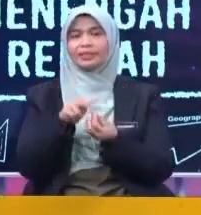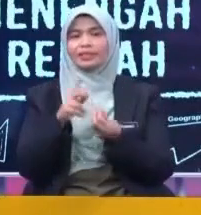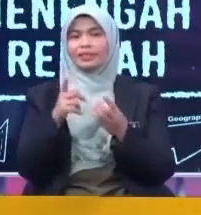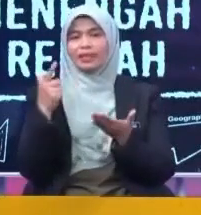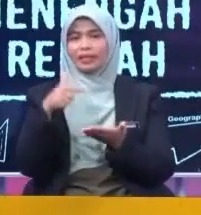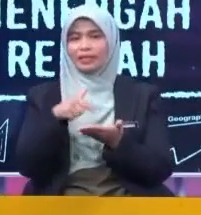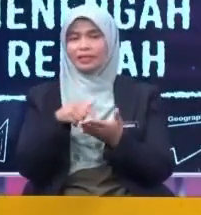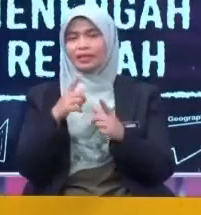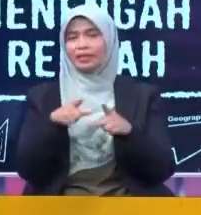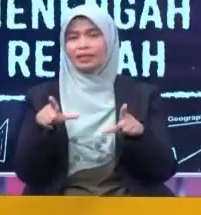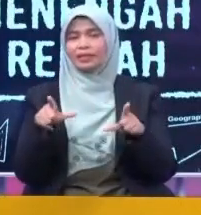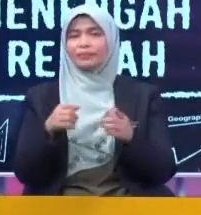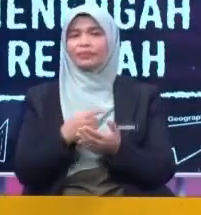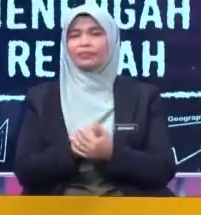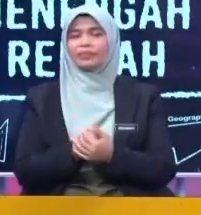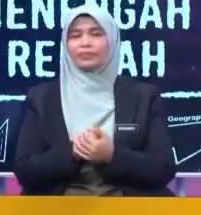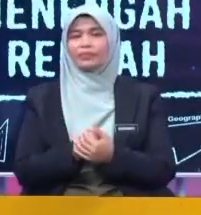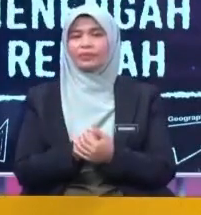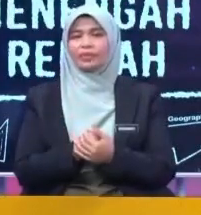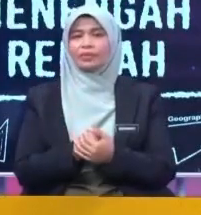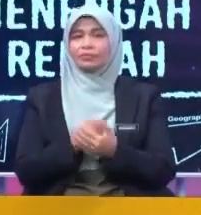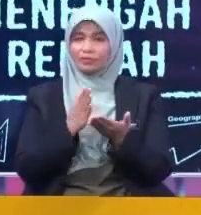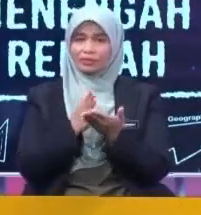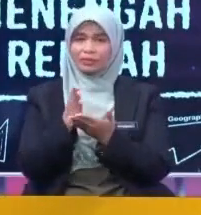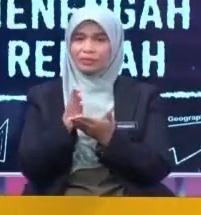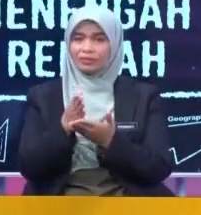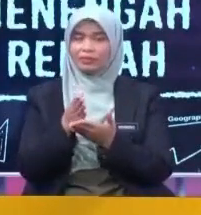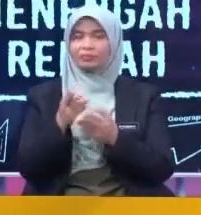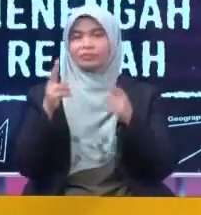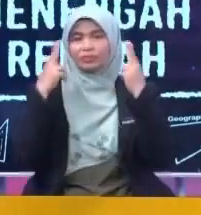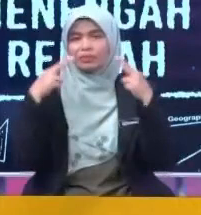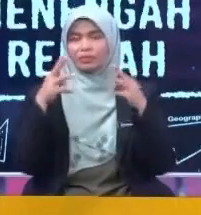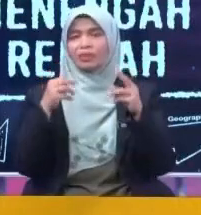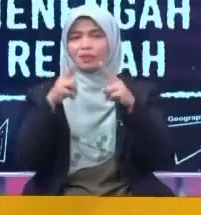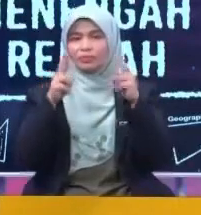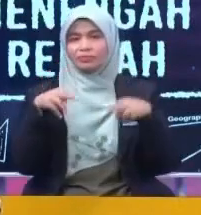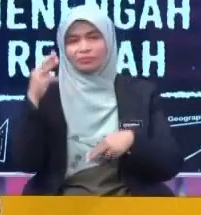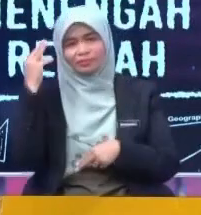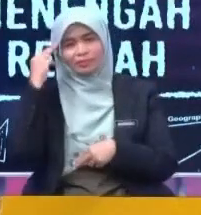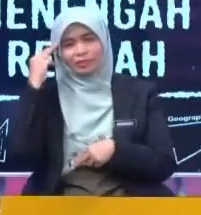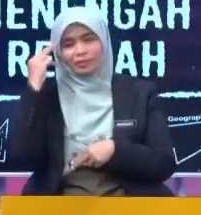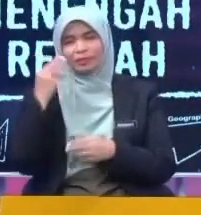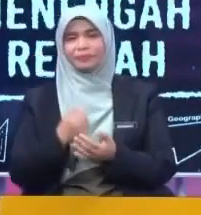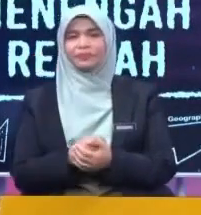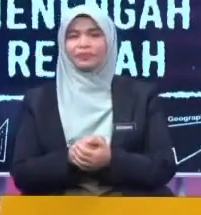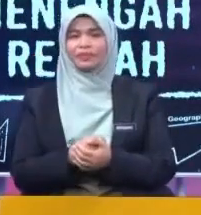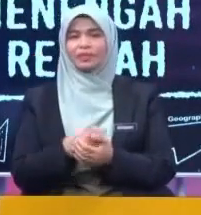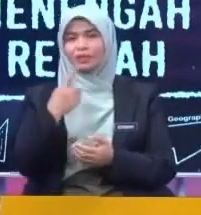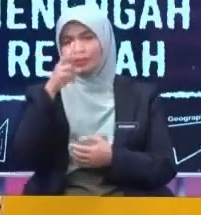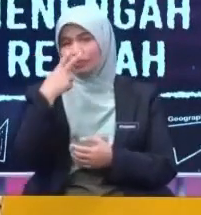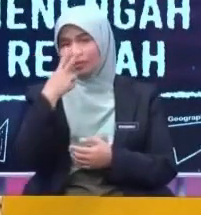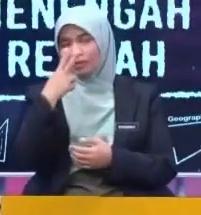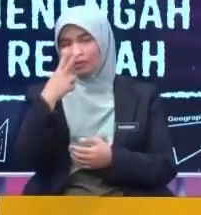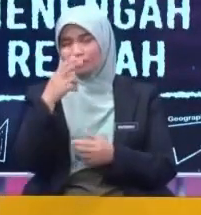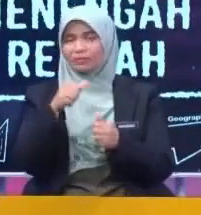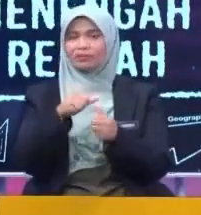Jadi untuk seterusnya Ustazah nak uji minda murid-murid kita dalam talian. Baik. Untuk nak melihat